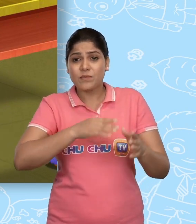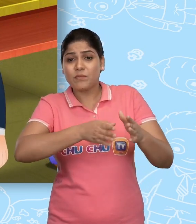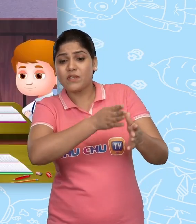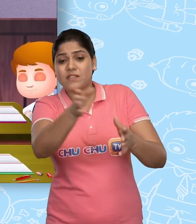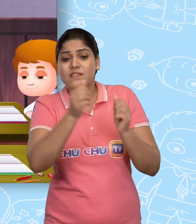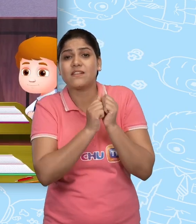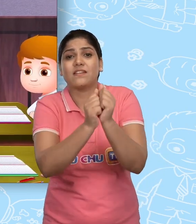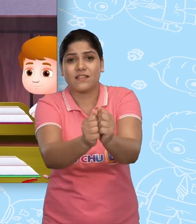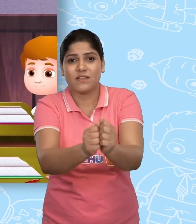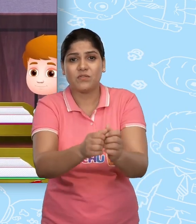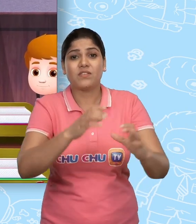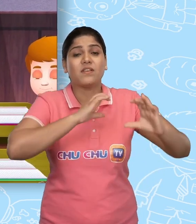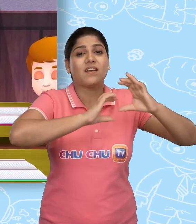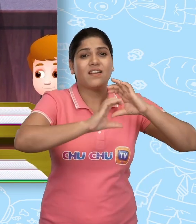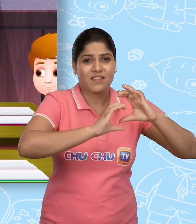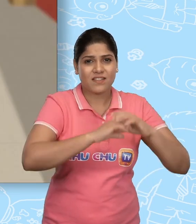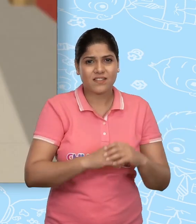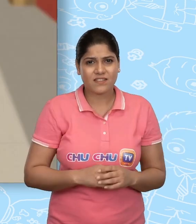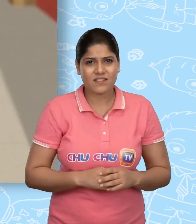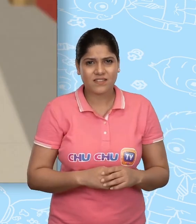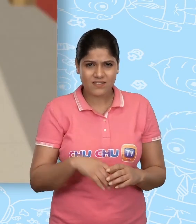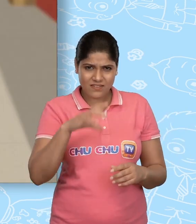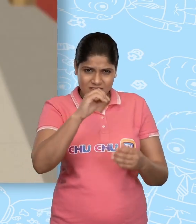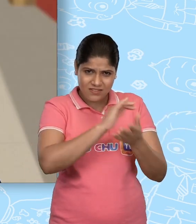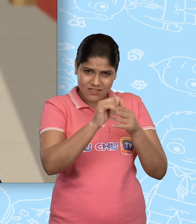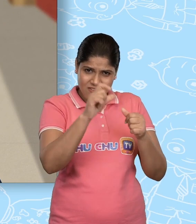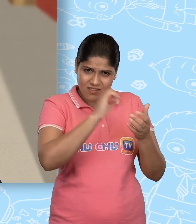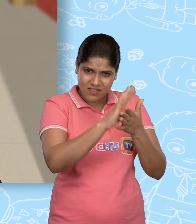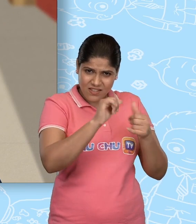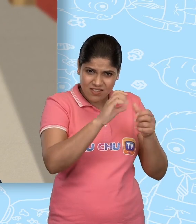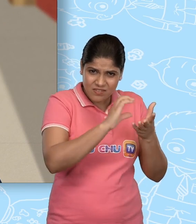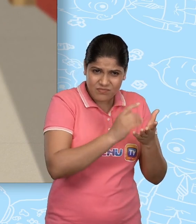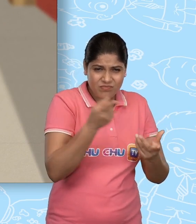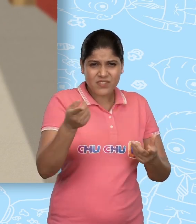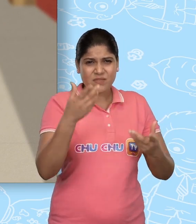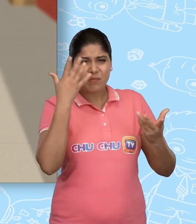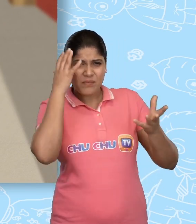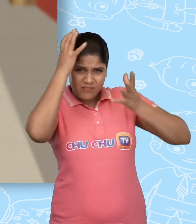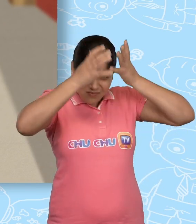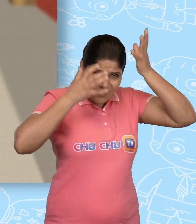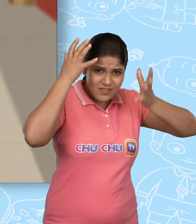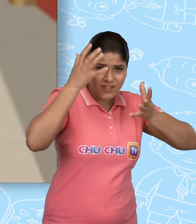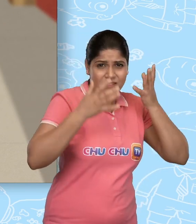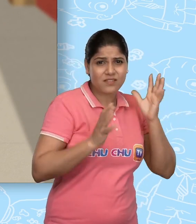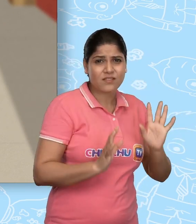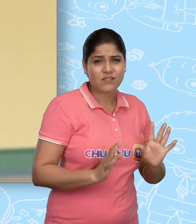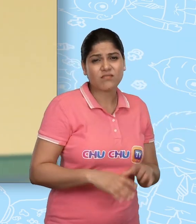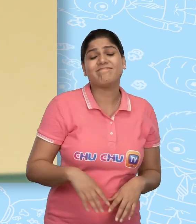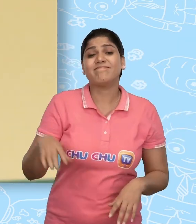तरफ ले गई और फिर उससे बात की। सुनो चाचा, क्या तुम किसी बात को लेकर परेशान